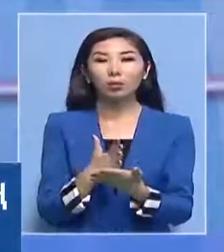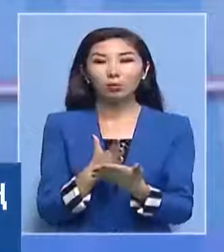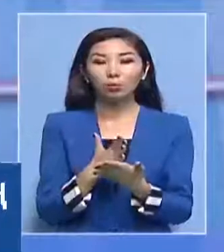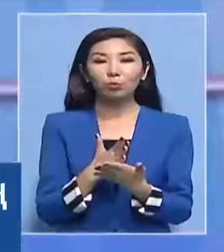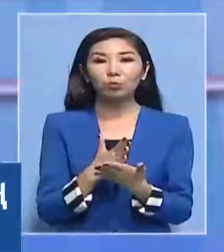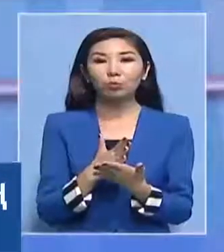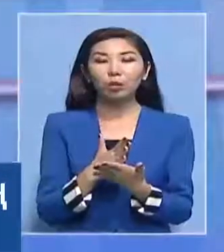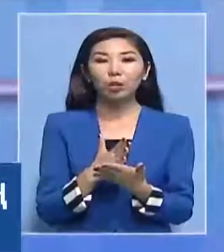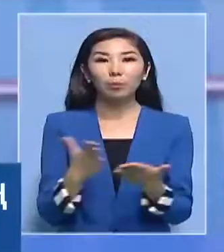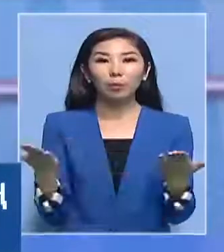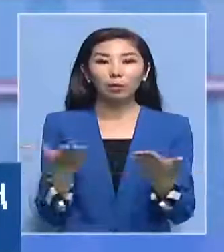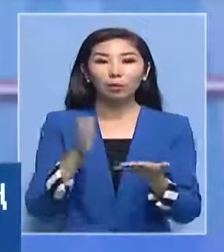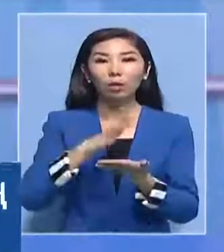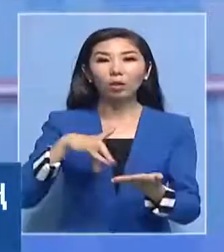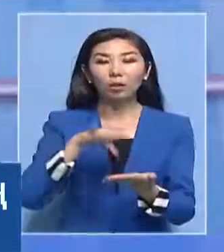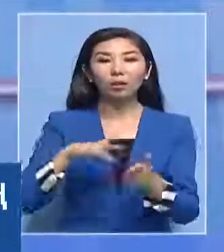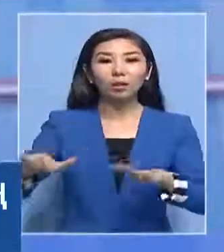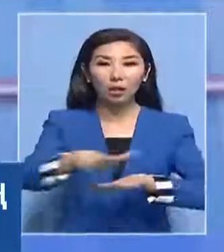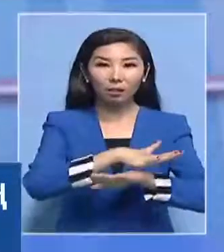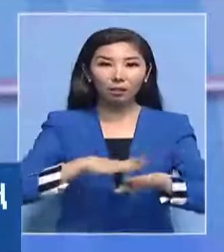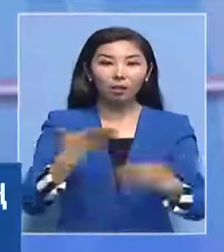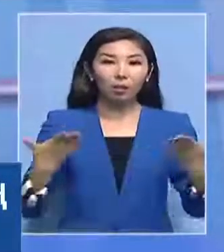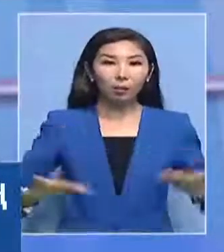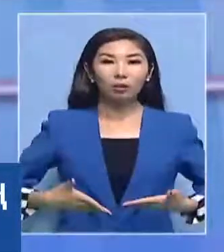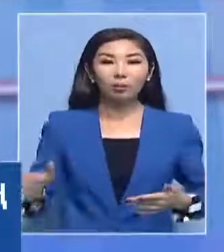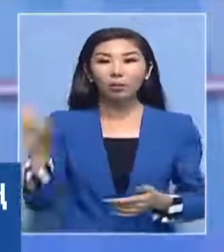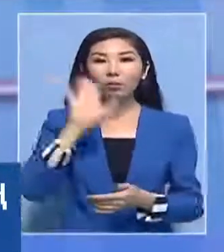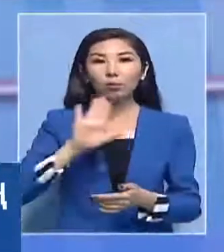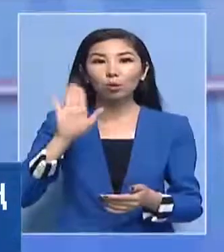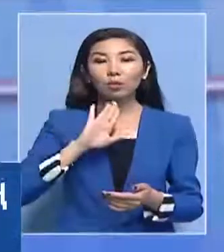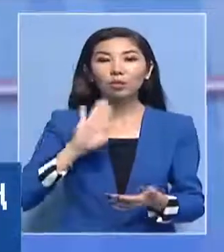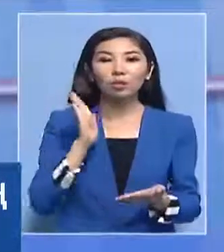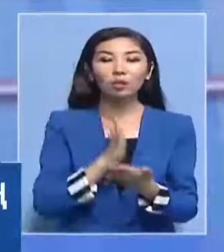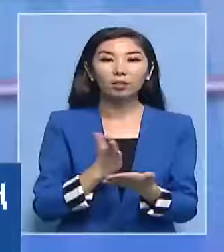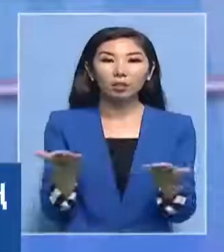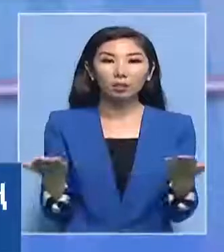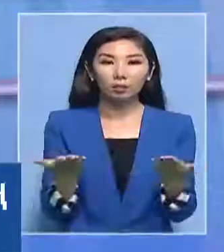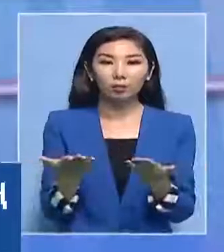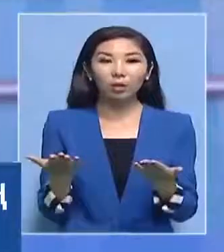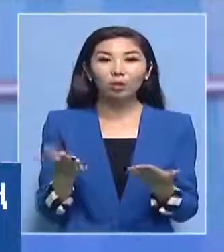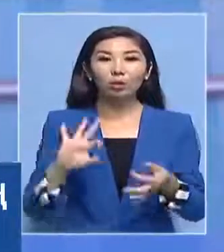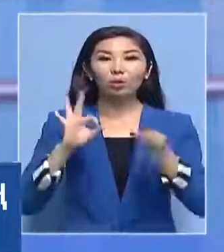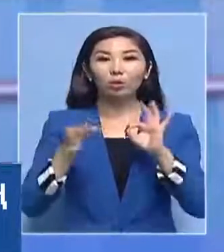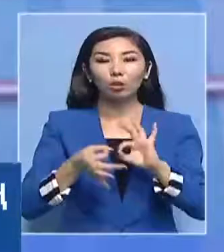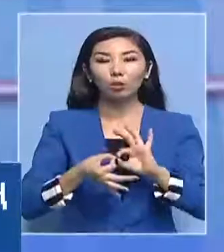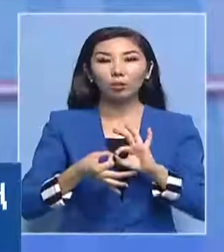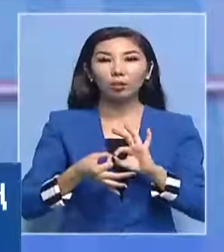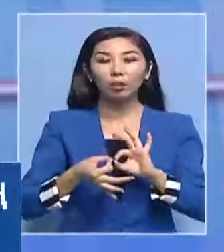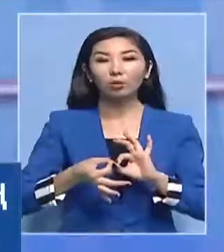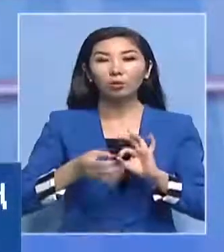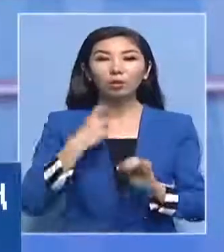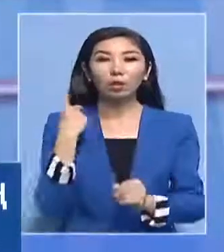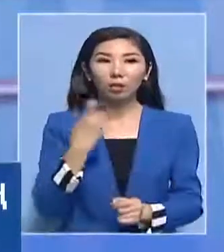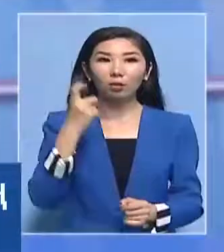енді бәріміз Орал қаласының тұрғынымыз, батыс орнасында білесіздер, жағдай жаңа күрделі, да, экономикалық